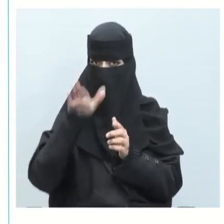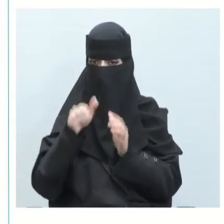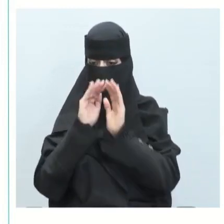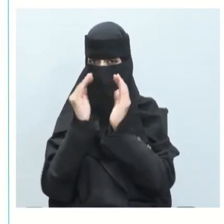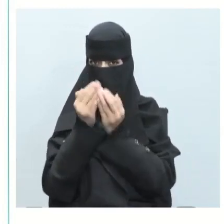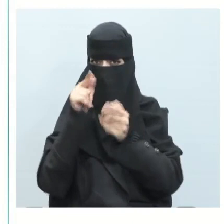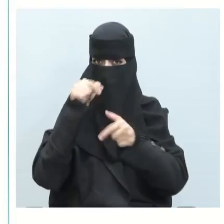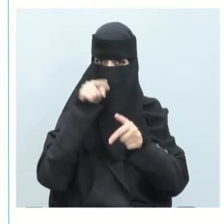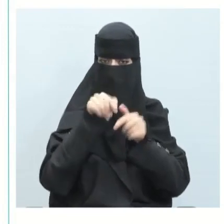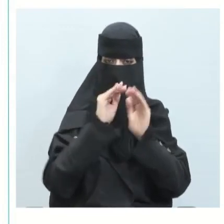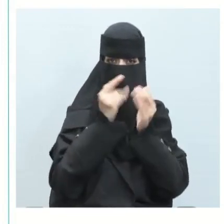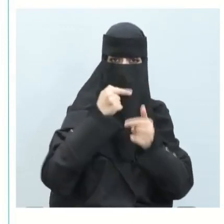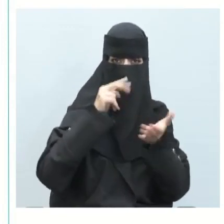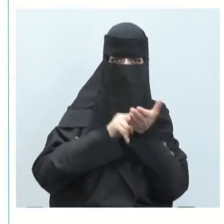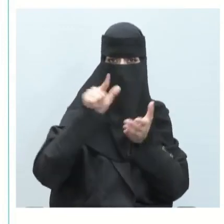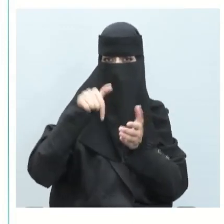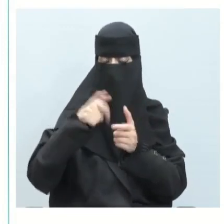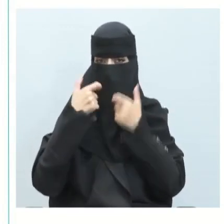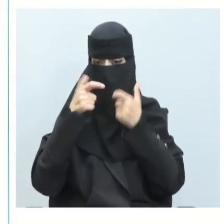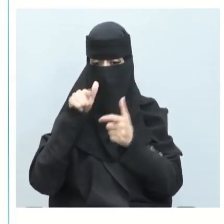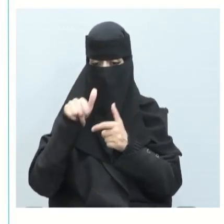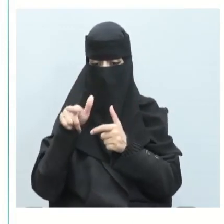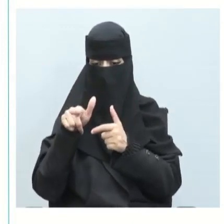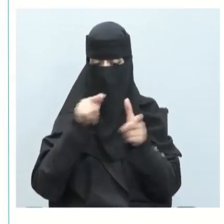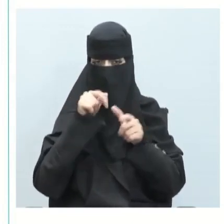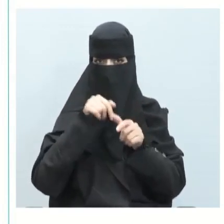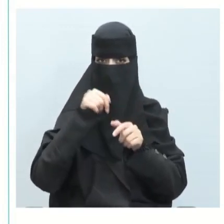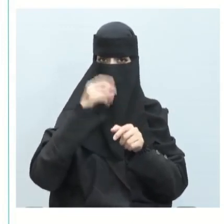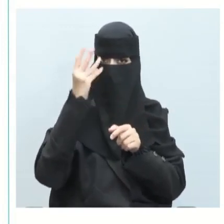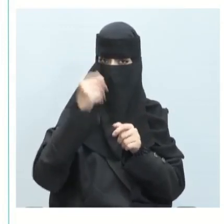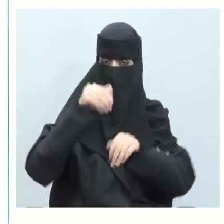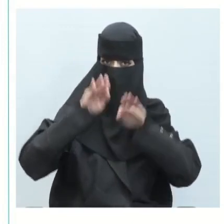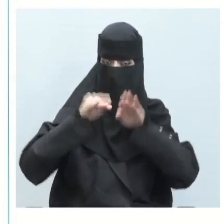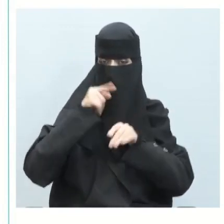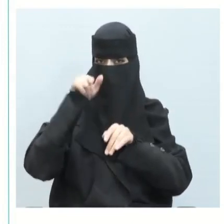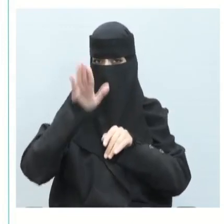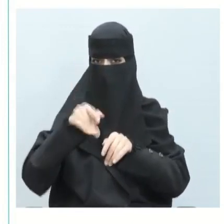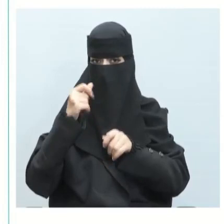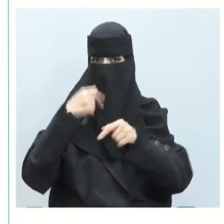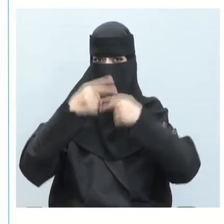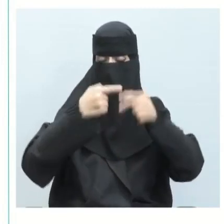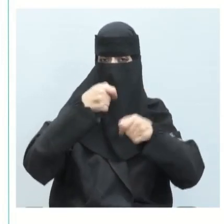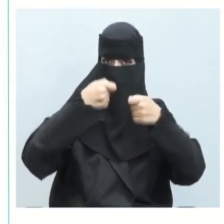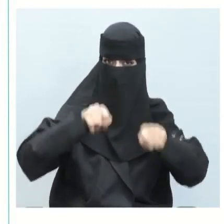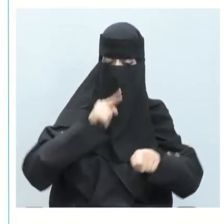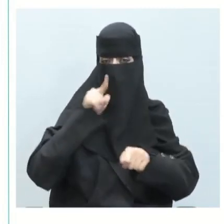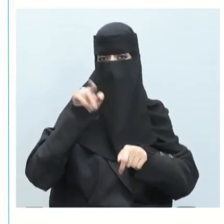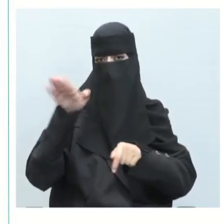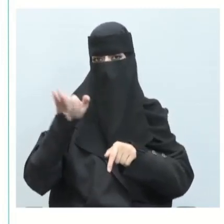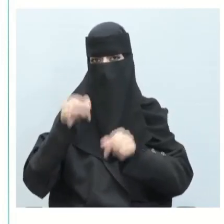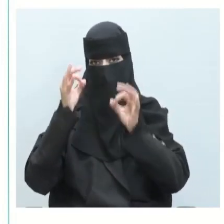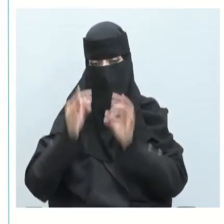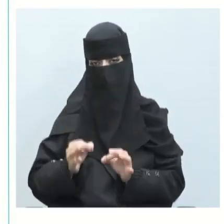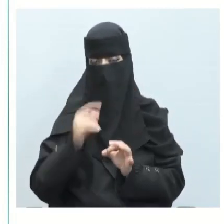المنتج يرون ان هذا منتج يعبر يراعي مثلا الاسعار وبالتالي هذا المنتج ويستمرون في شرائه وهذا